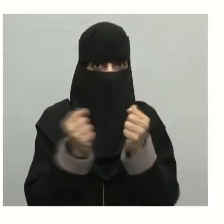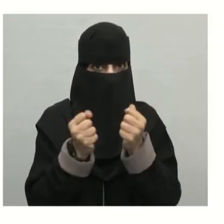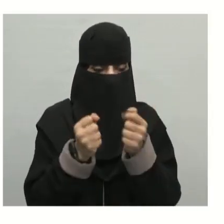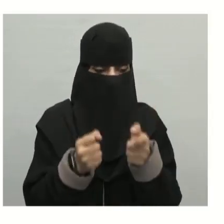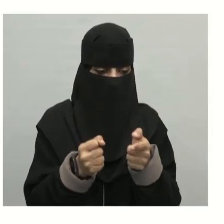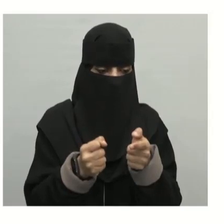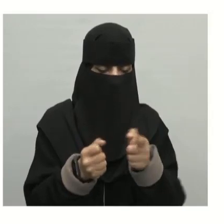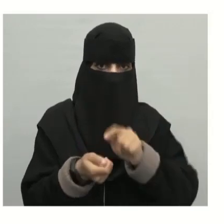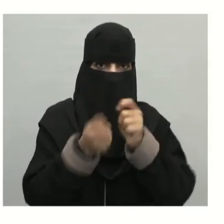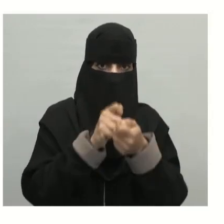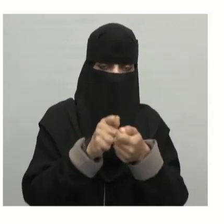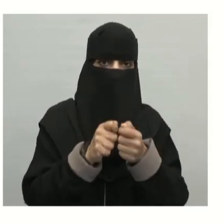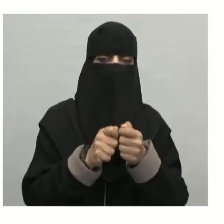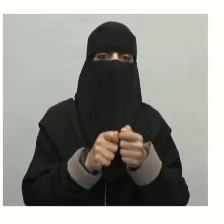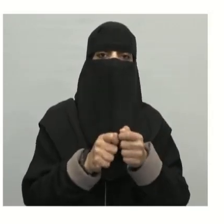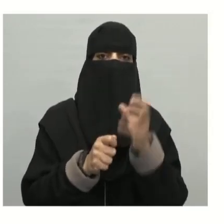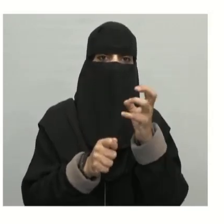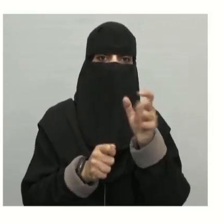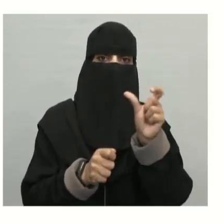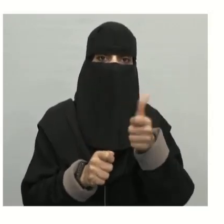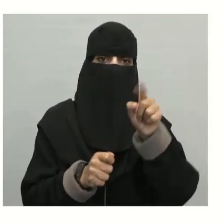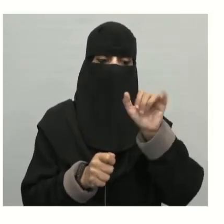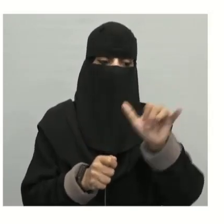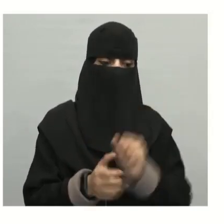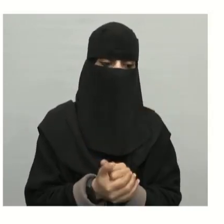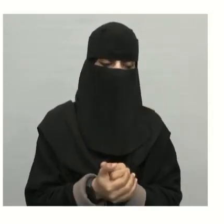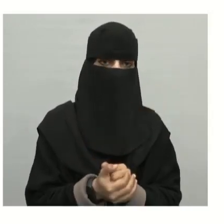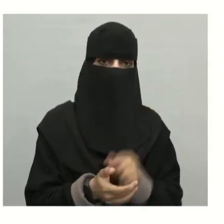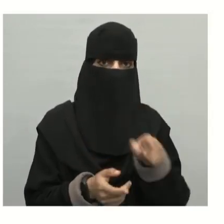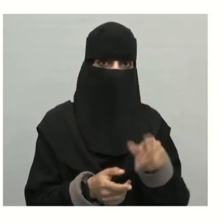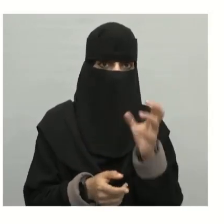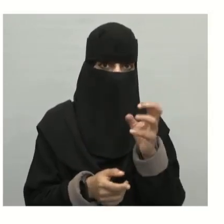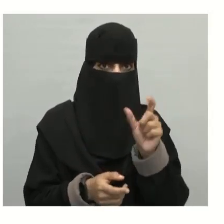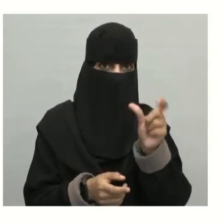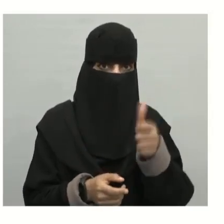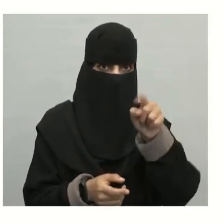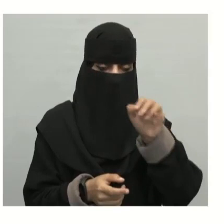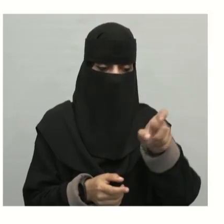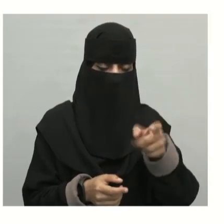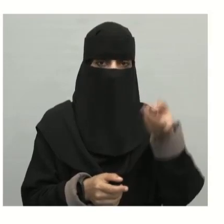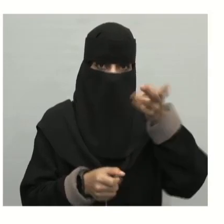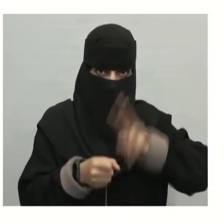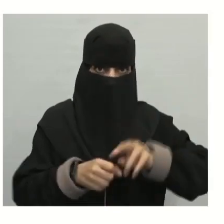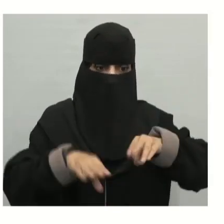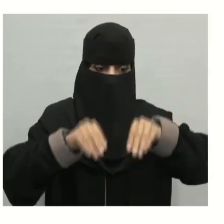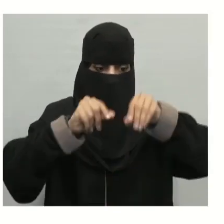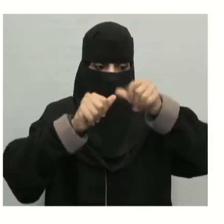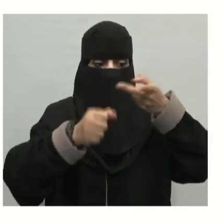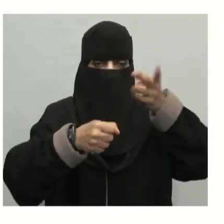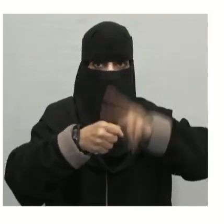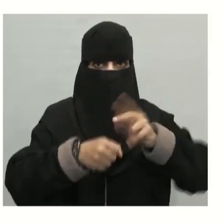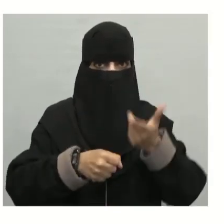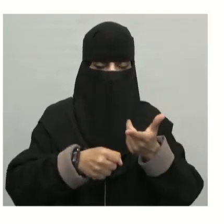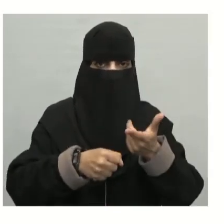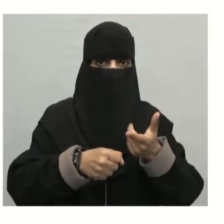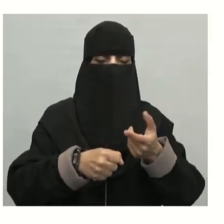يحدث له تبريد يتحول الى صخر الناري الصخر الناري عندما يحدث له انصهار يعود مره اخرى